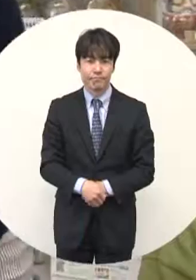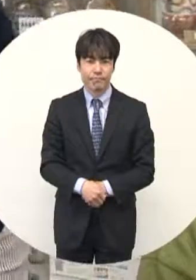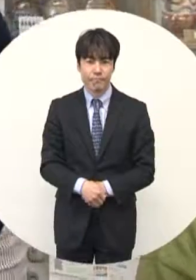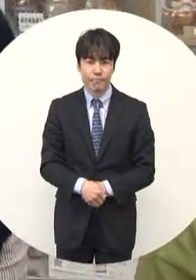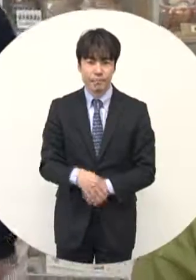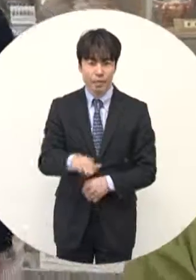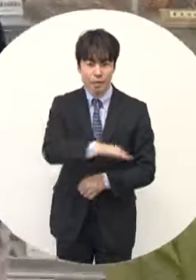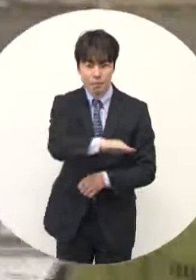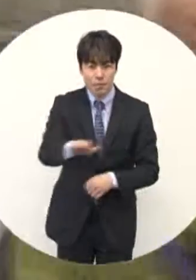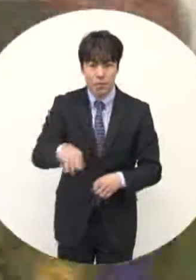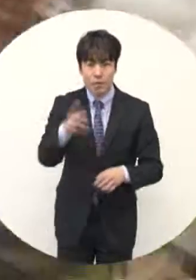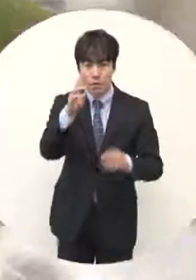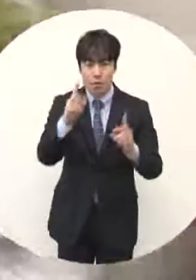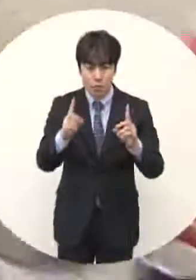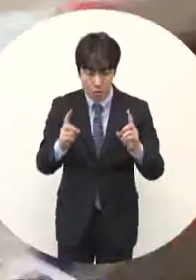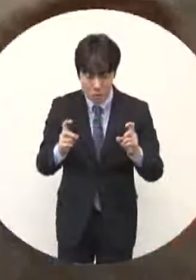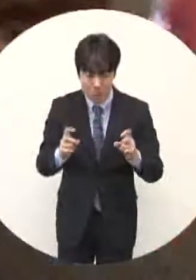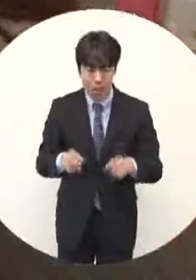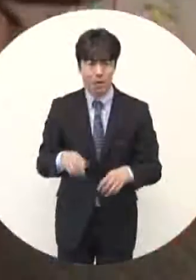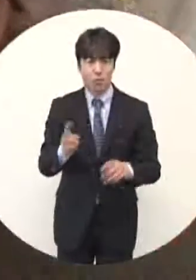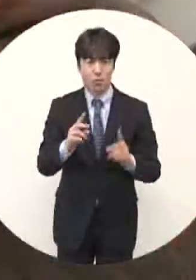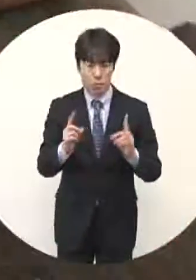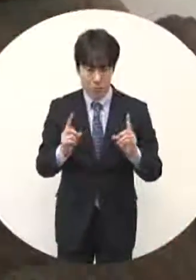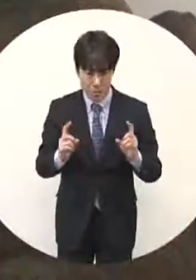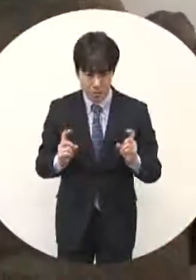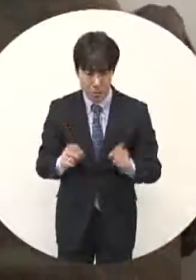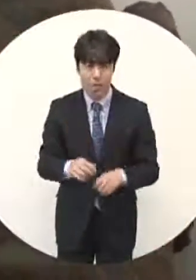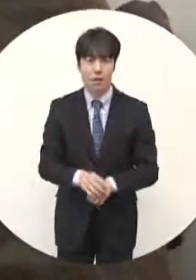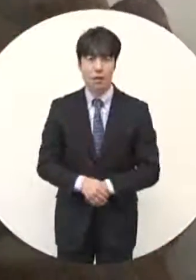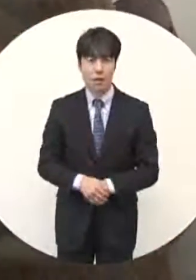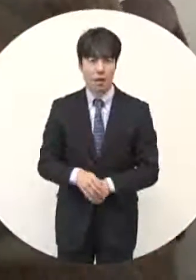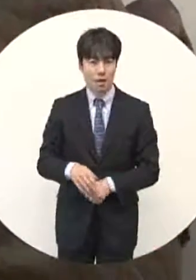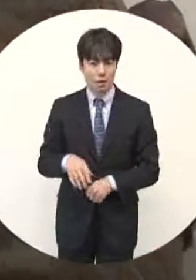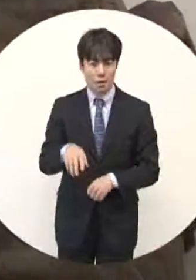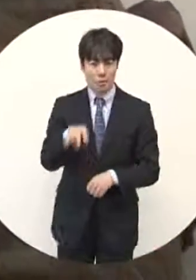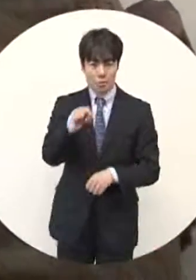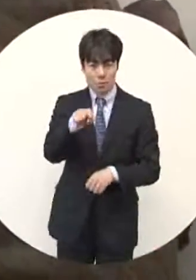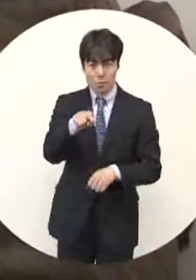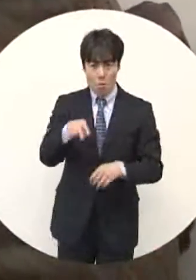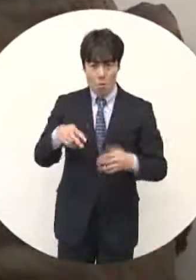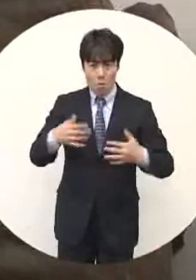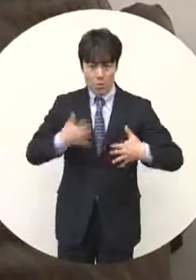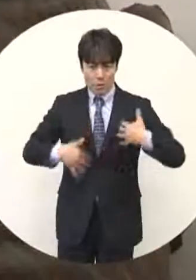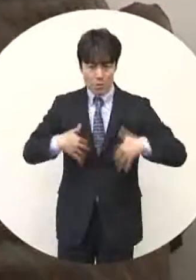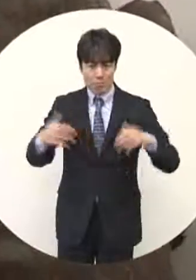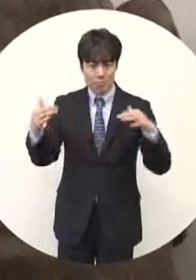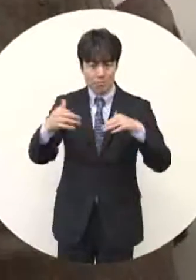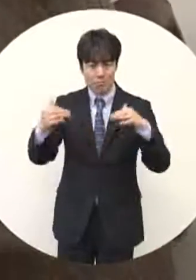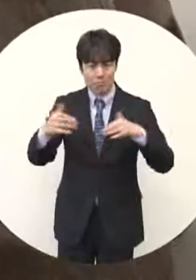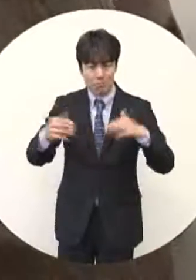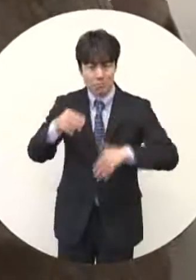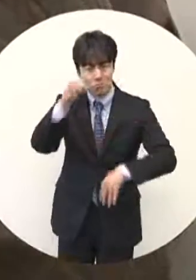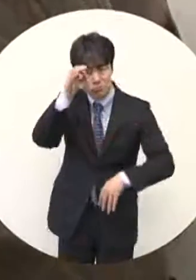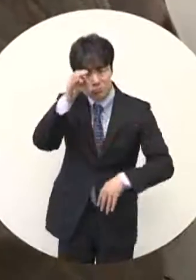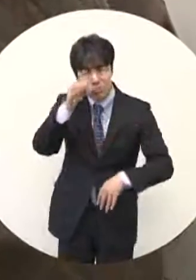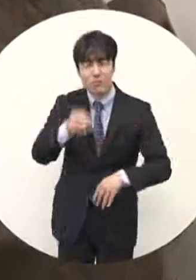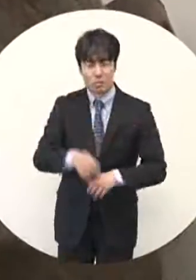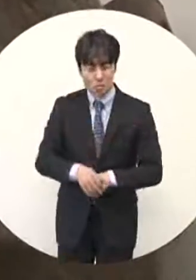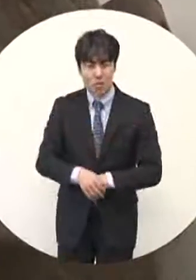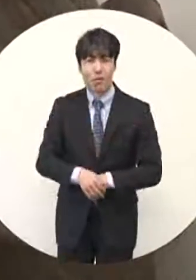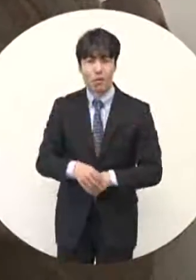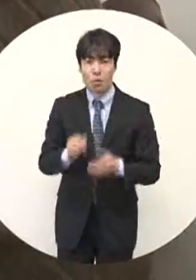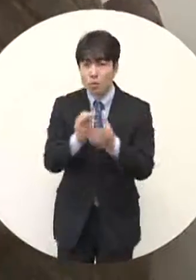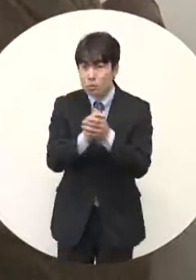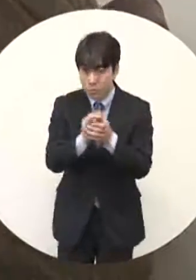皆さんこんにちは。 はい、こんにちは。 こんにちは。いや、先ほどから楽しそうにお話しされていますけれどもお友達